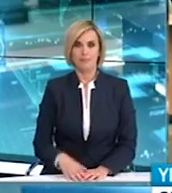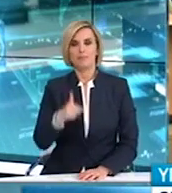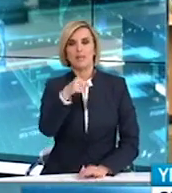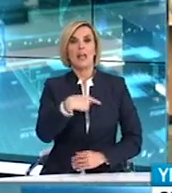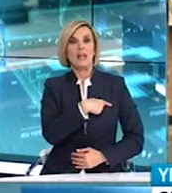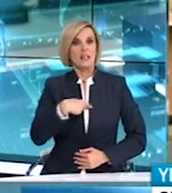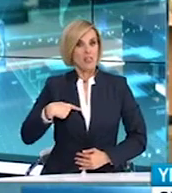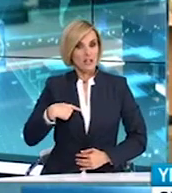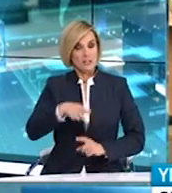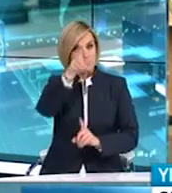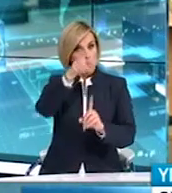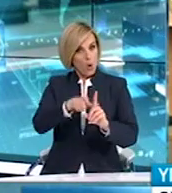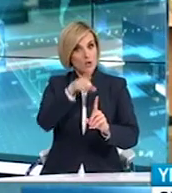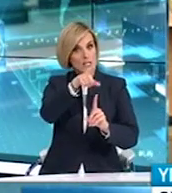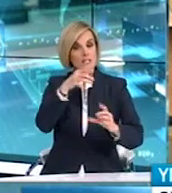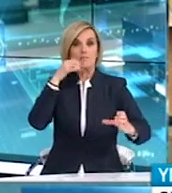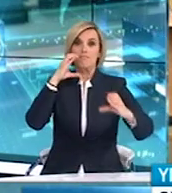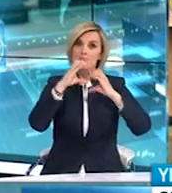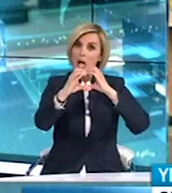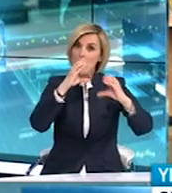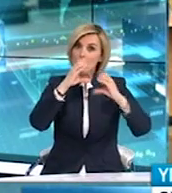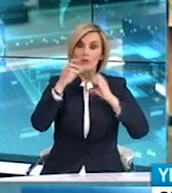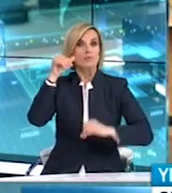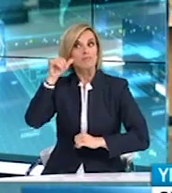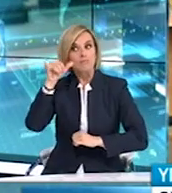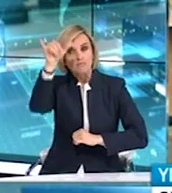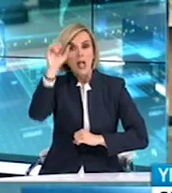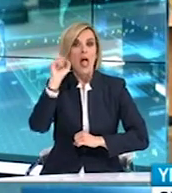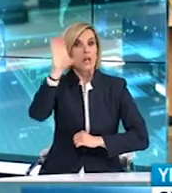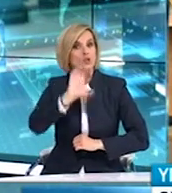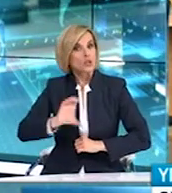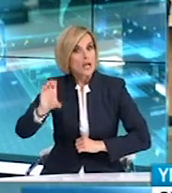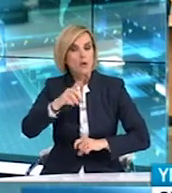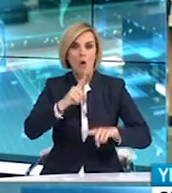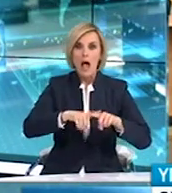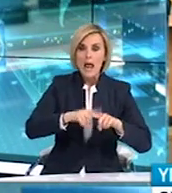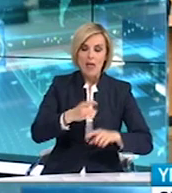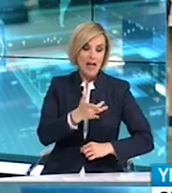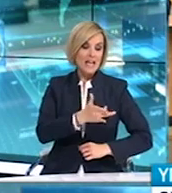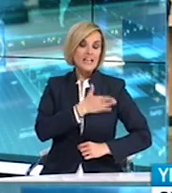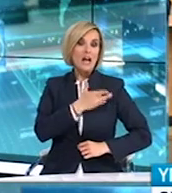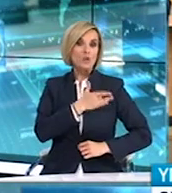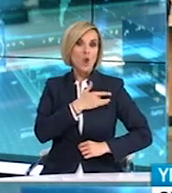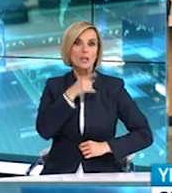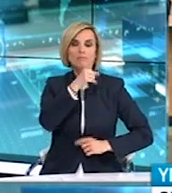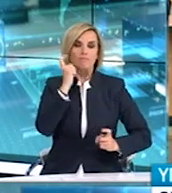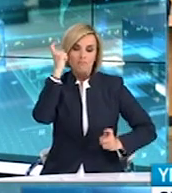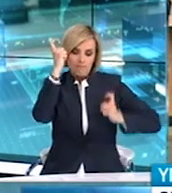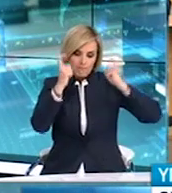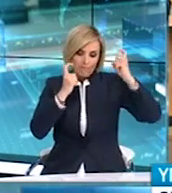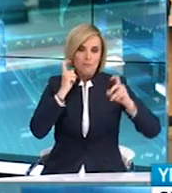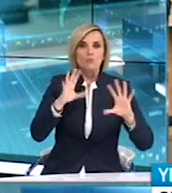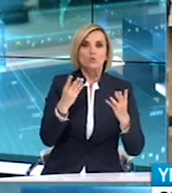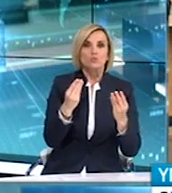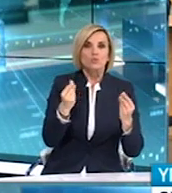είστε σε επικοινωνία με κορυφαίους καθηγητές καρδιολογίας της Ελλάδας και του εξωτερικού, προκειμένου να χρησιμοποιήσετε στις θεραπείες για τον κορονοϊό και